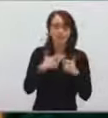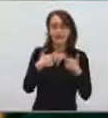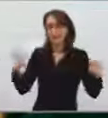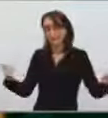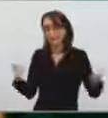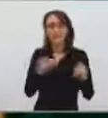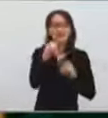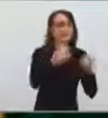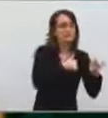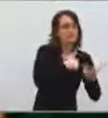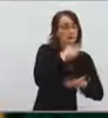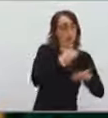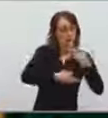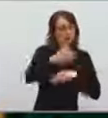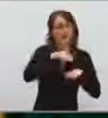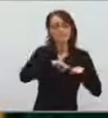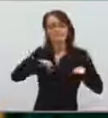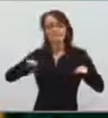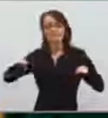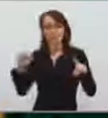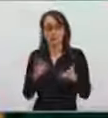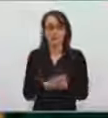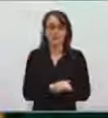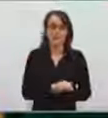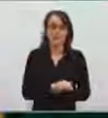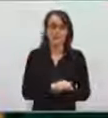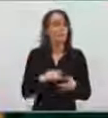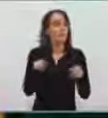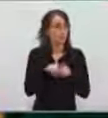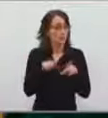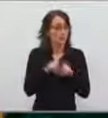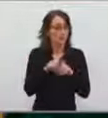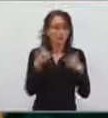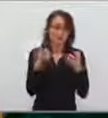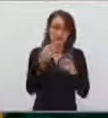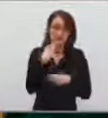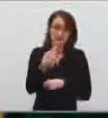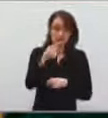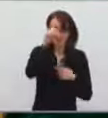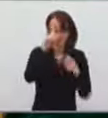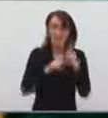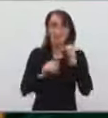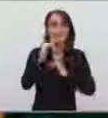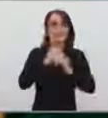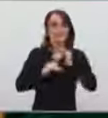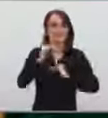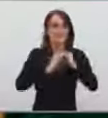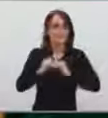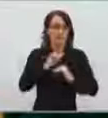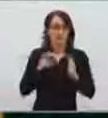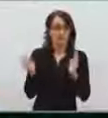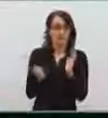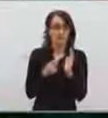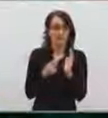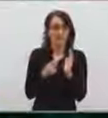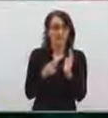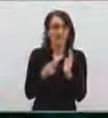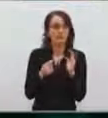voiture particulière. Je voudrais rappeler aussi que le schéma directeur des mobilités n'est pas un